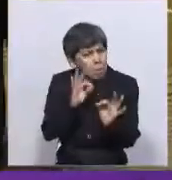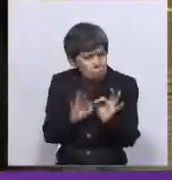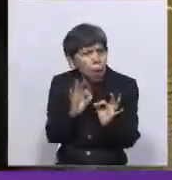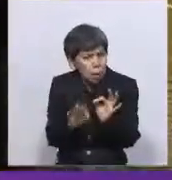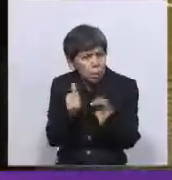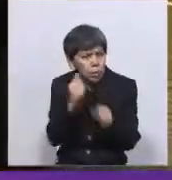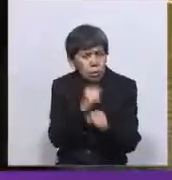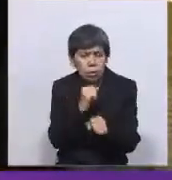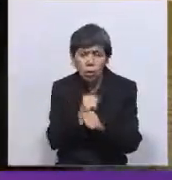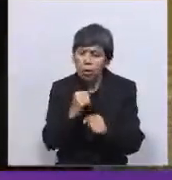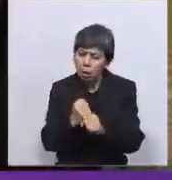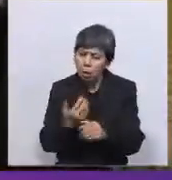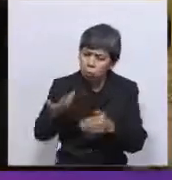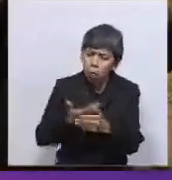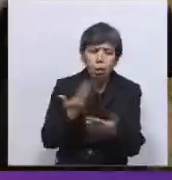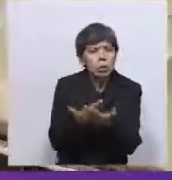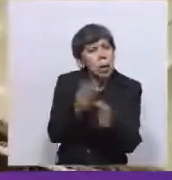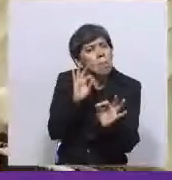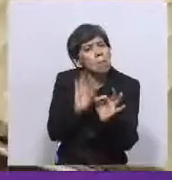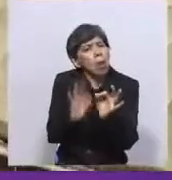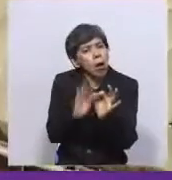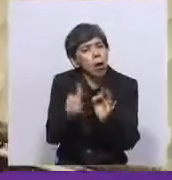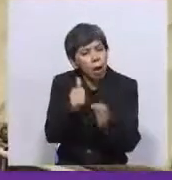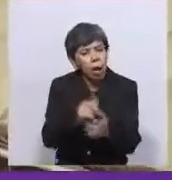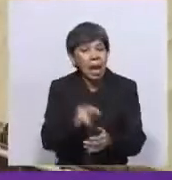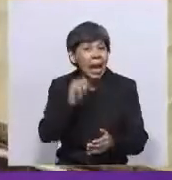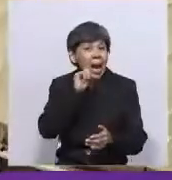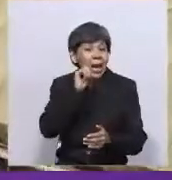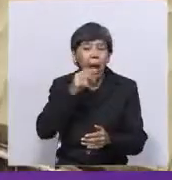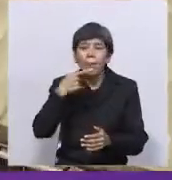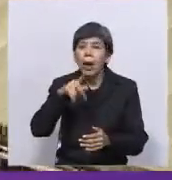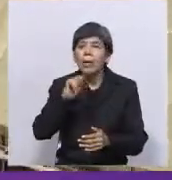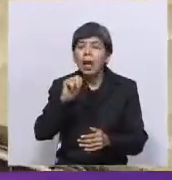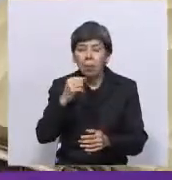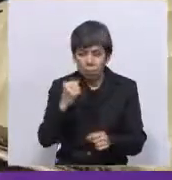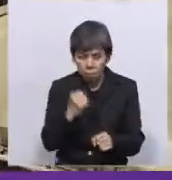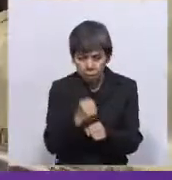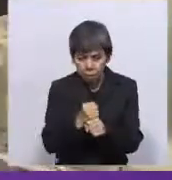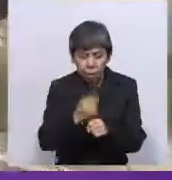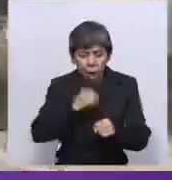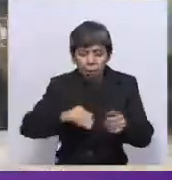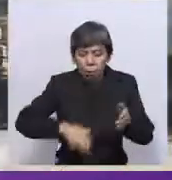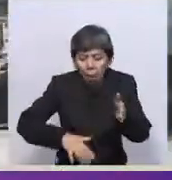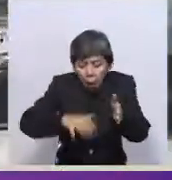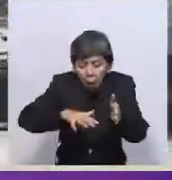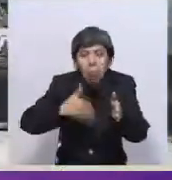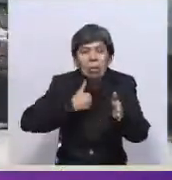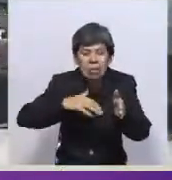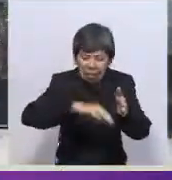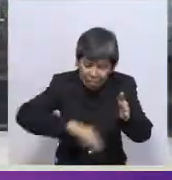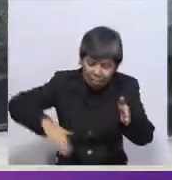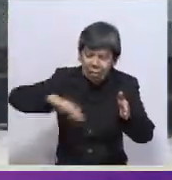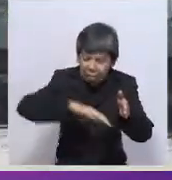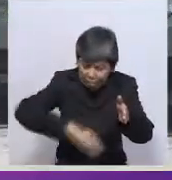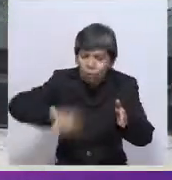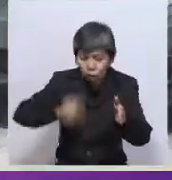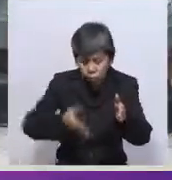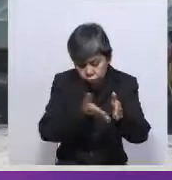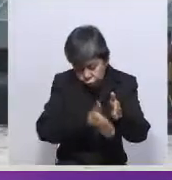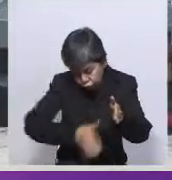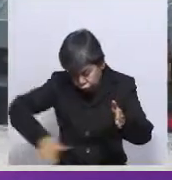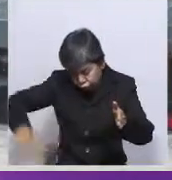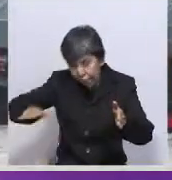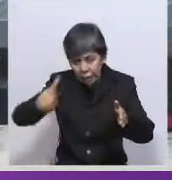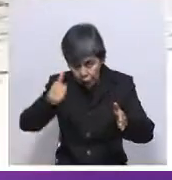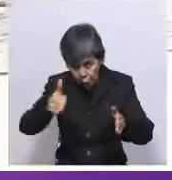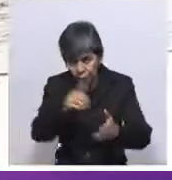องของค่าขนส่งนะแม่น้ำป่าสักก็มีปัญหาเรื่องของตื้นเขินซึ่งต้องขุดอันที่สองก็คือในเรื่องของ